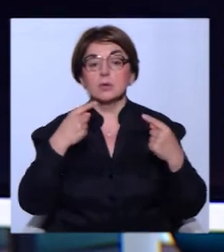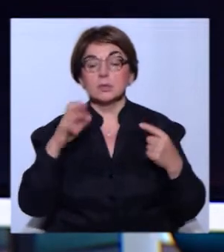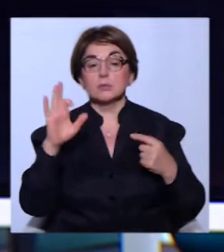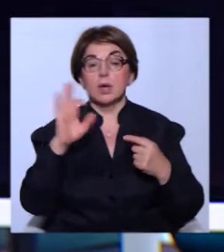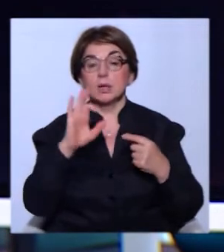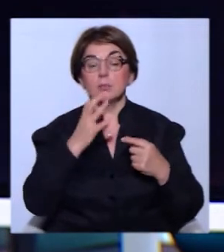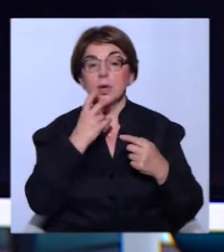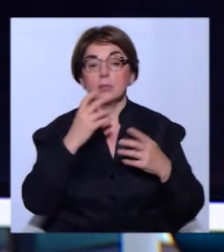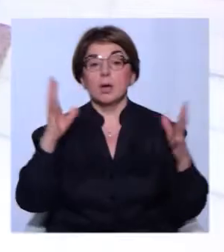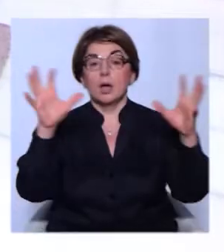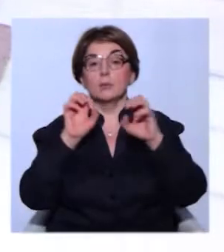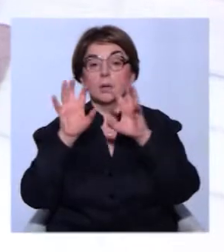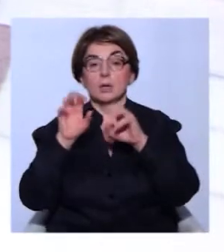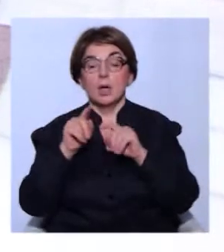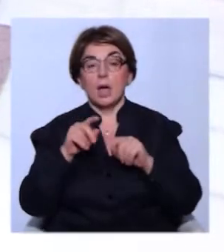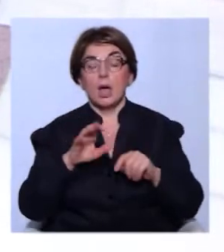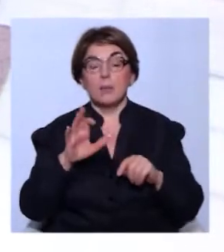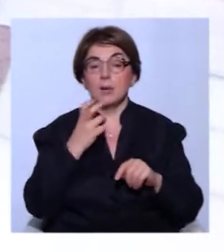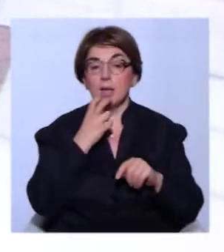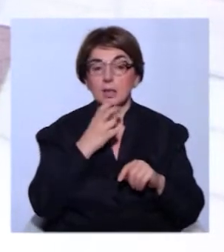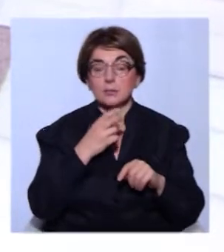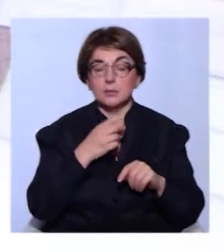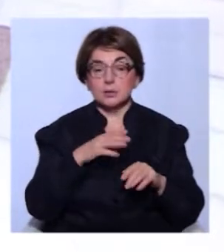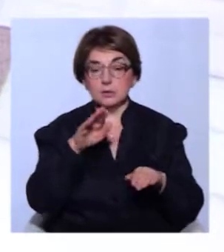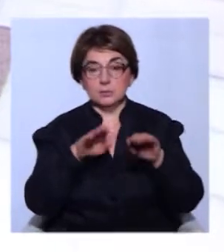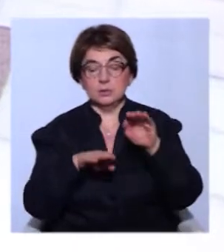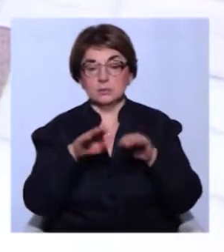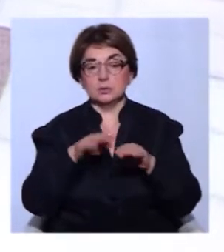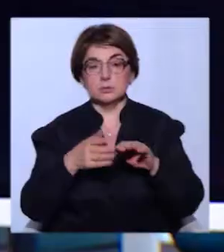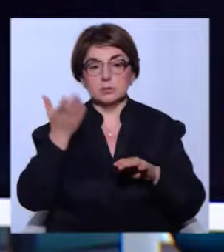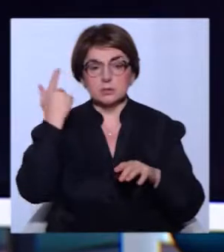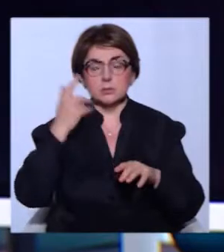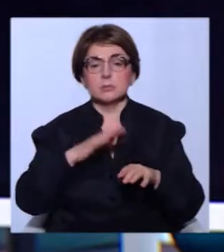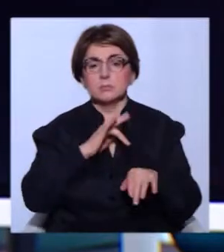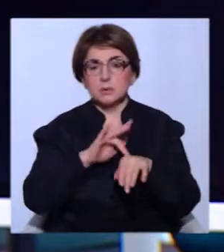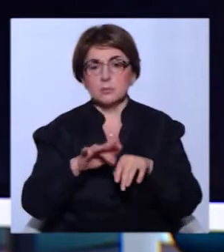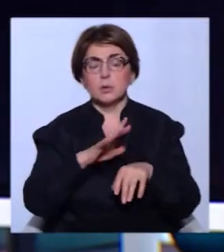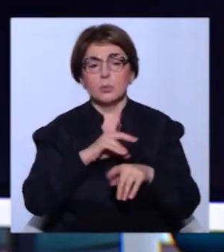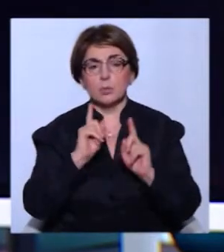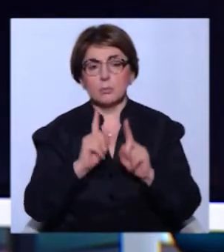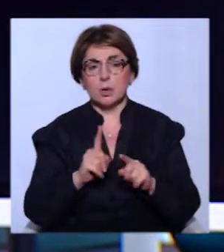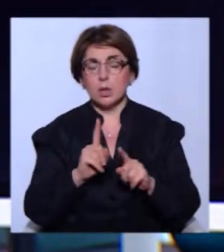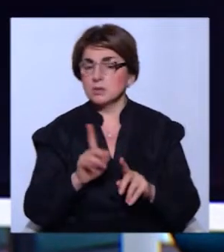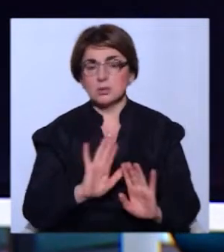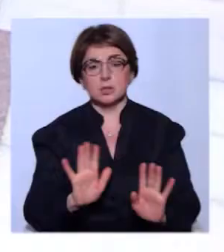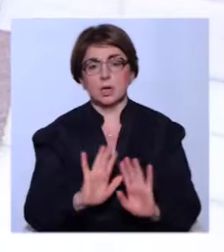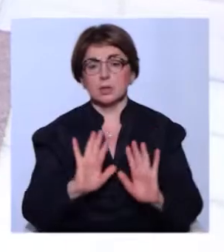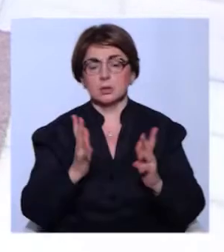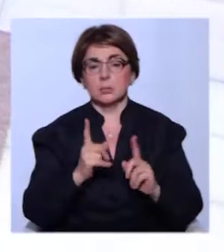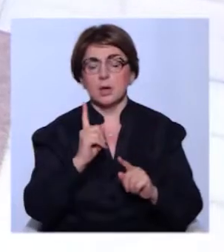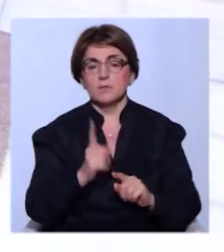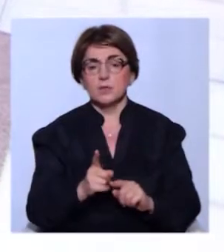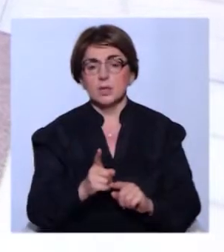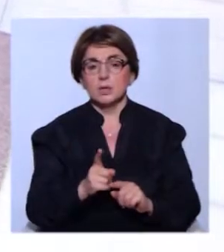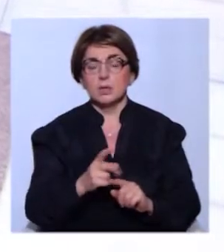ელემენტებს. ბუნებრივია, ამ ელემენტების ბალანსი დიდი ხნის ამოწურული უნდა იყოს, მაგრამ ეს ასე არ ხდება,